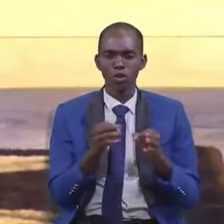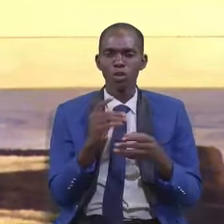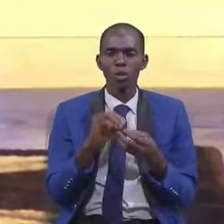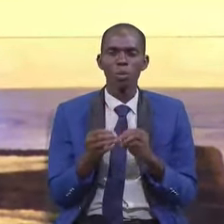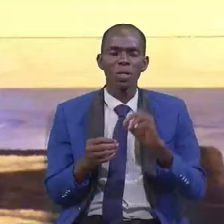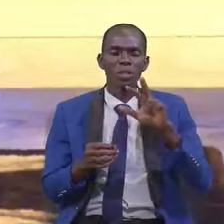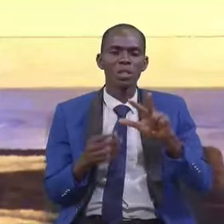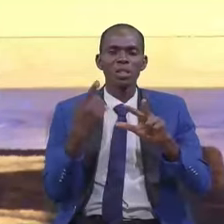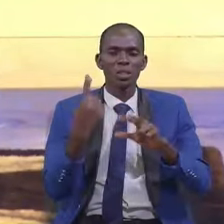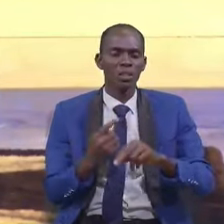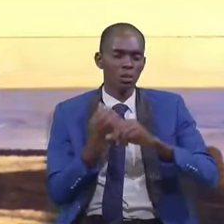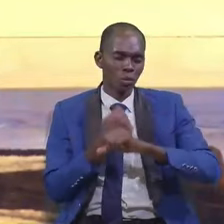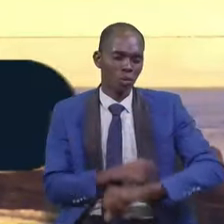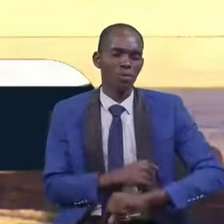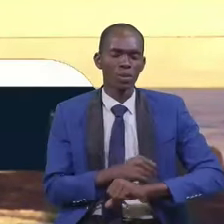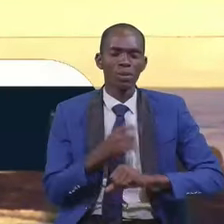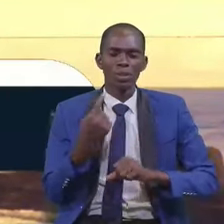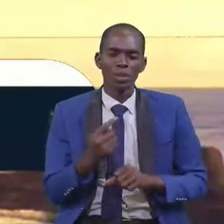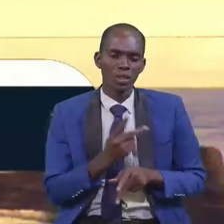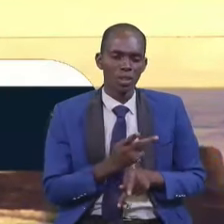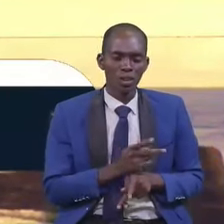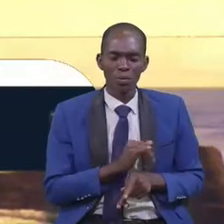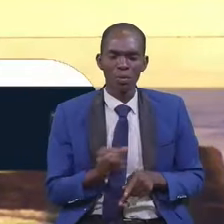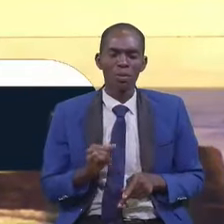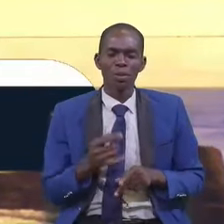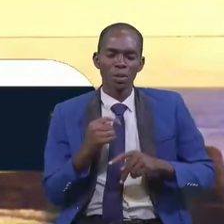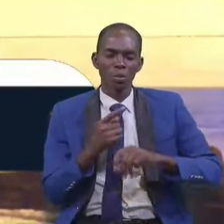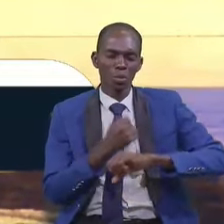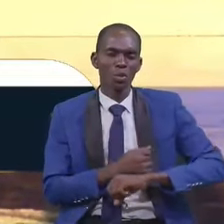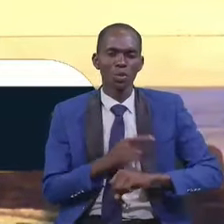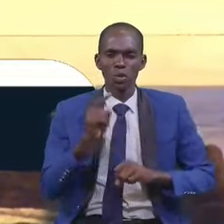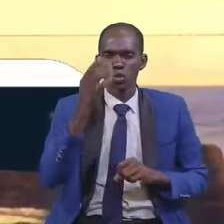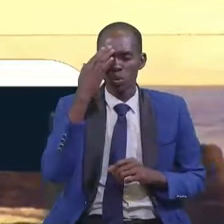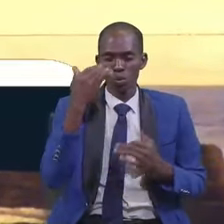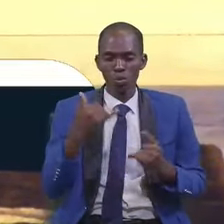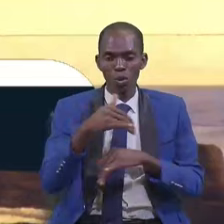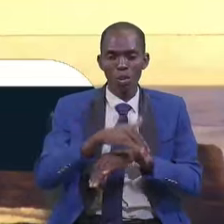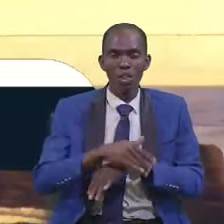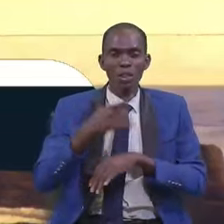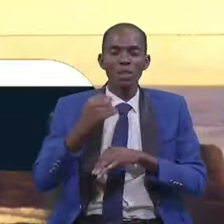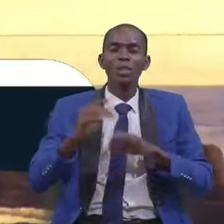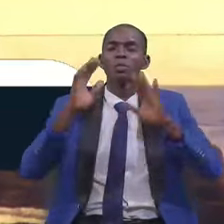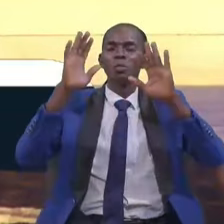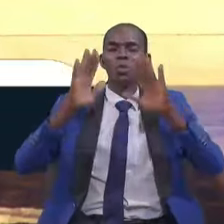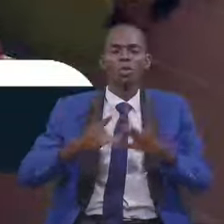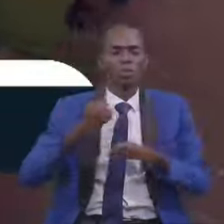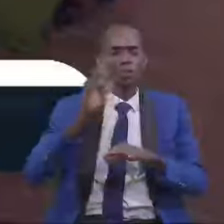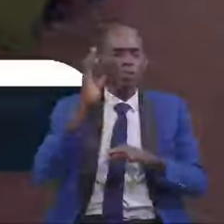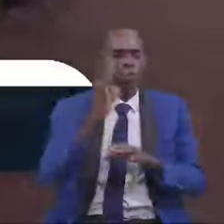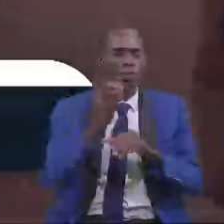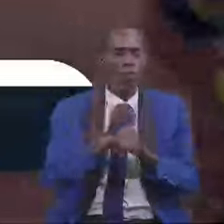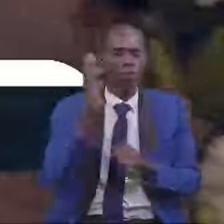préservation. La préservation, ce soir, vous savez, ce soir, les miracles que vous aurez seront